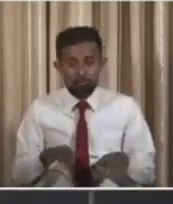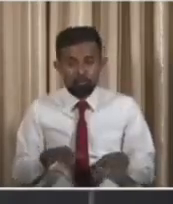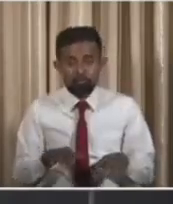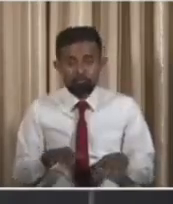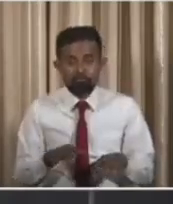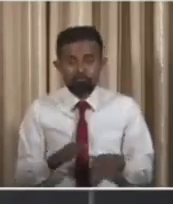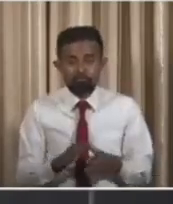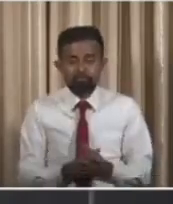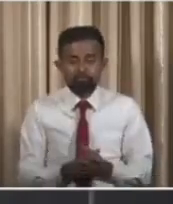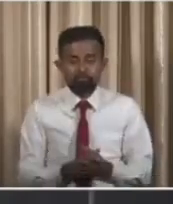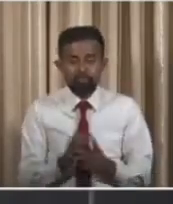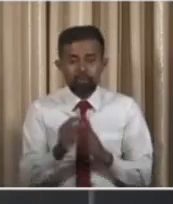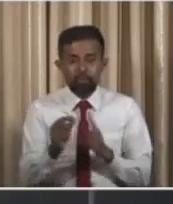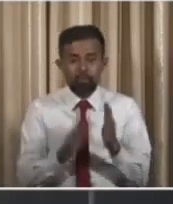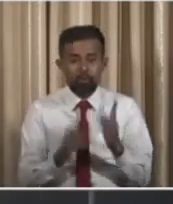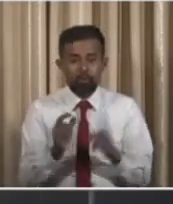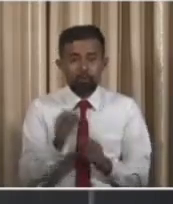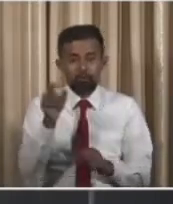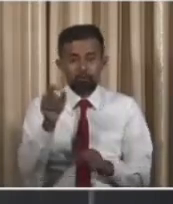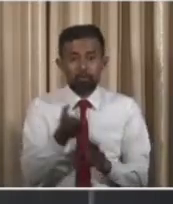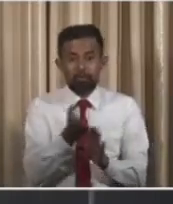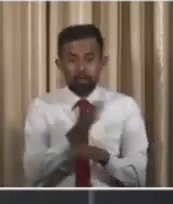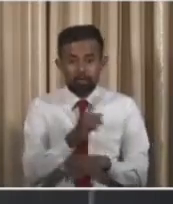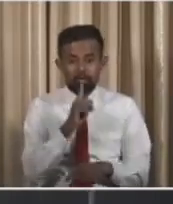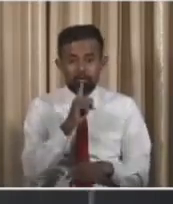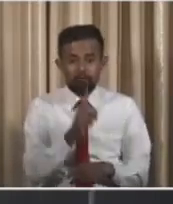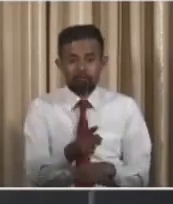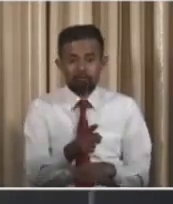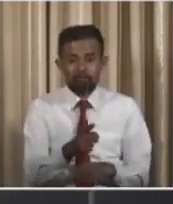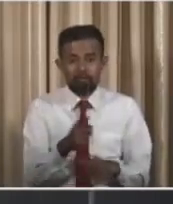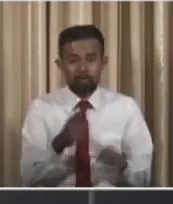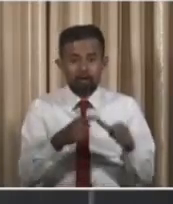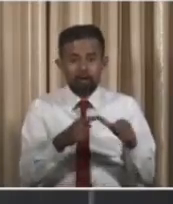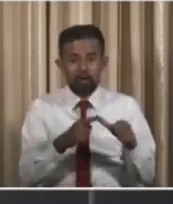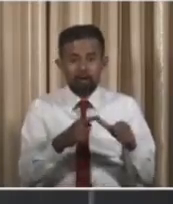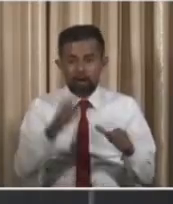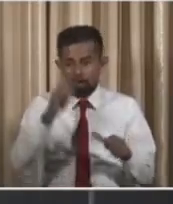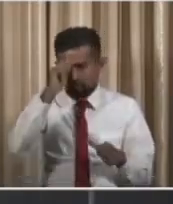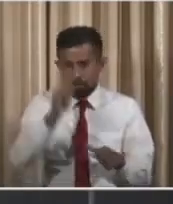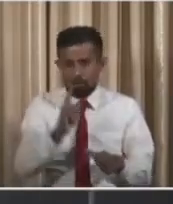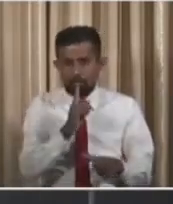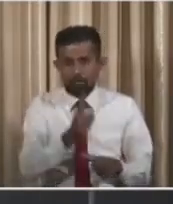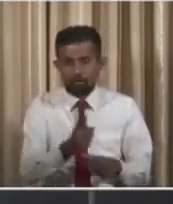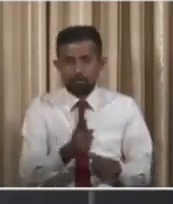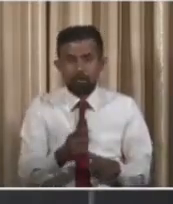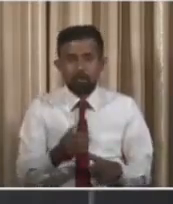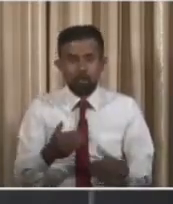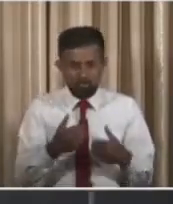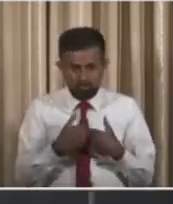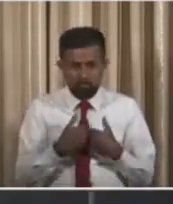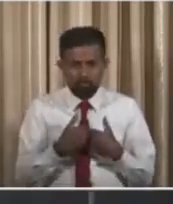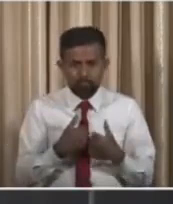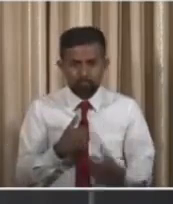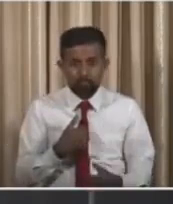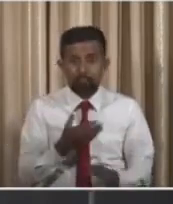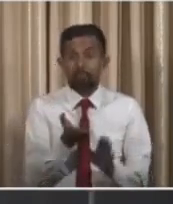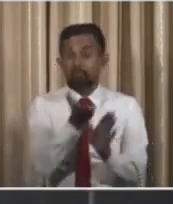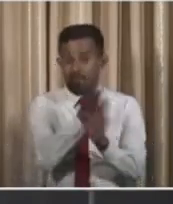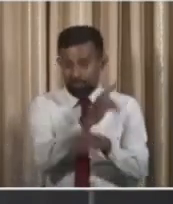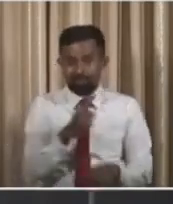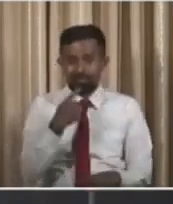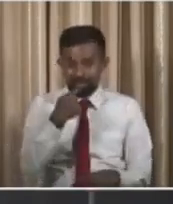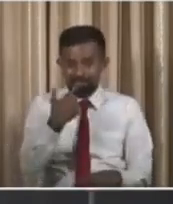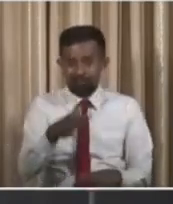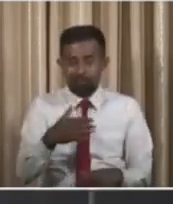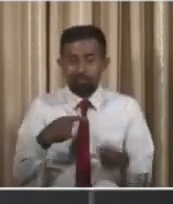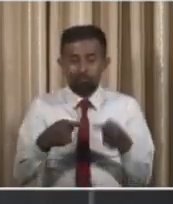අර මන්ත්‍රී කෙනෙක් කිව්වා කලින් අපේ මේ අනුර කුමාර මන්ත්‍රීතුමා කිව්වා මමත් ඒක කලිනුත් කිව්වා